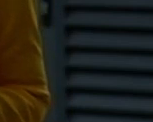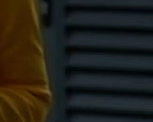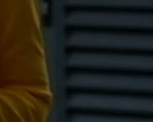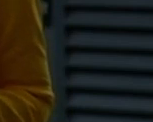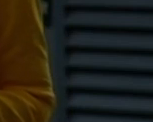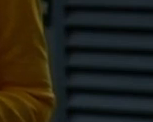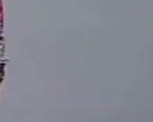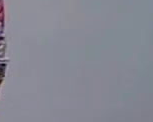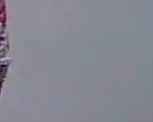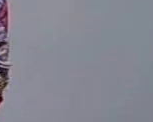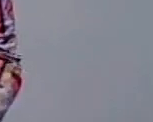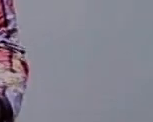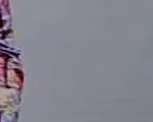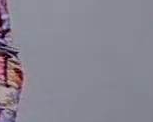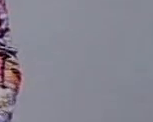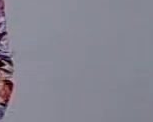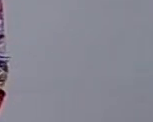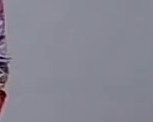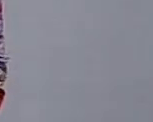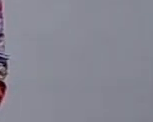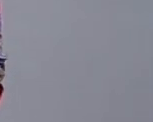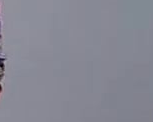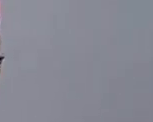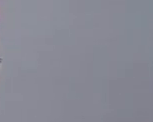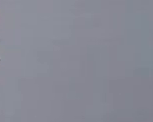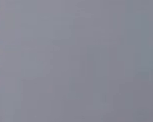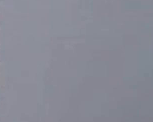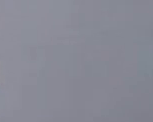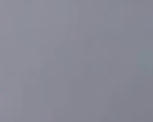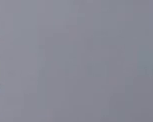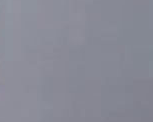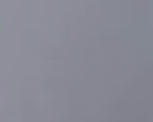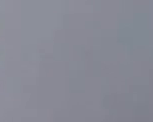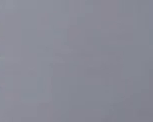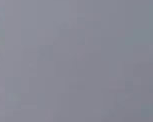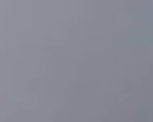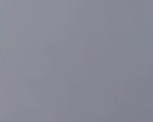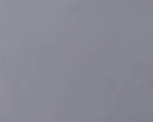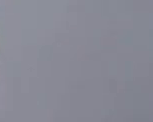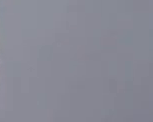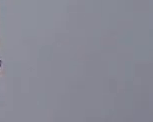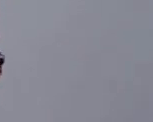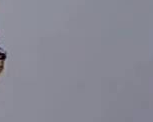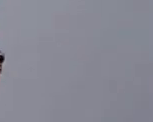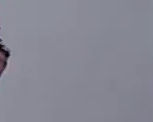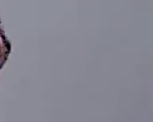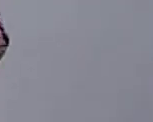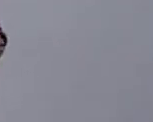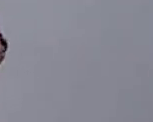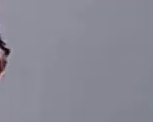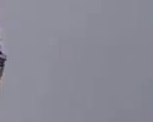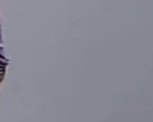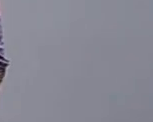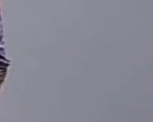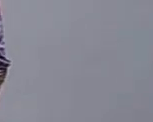valeur ajoutée à ce côté ici, mais pas seulement à ce côté, et même pour l'Assemblée provinciale, nous sommes partis de l'autre